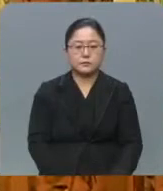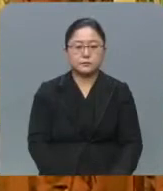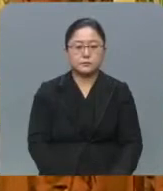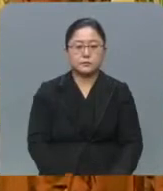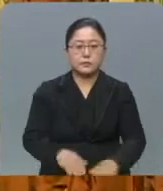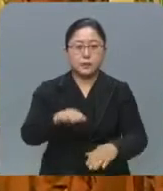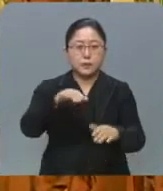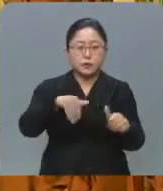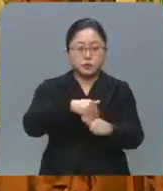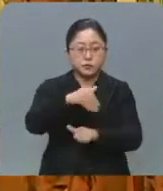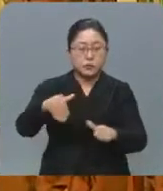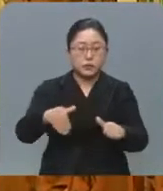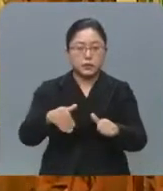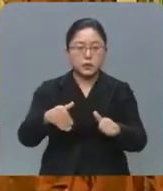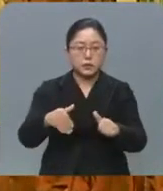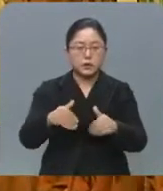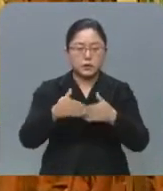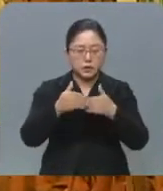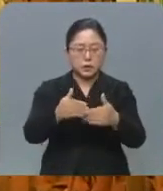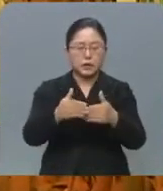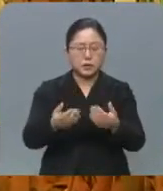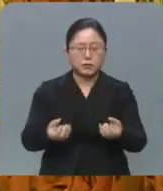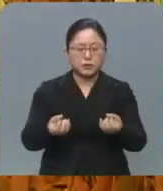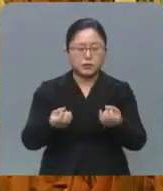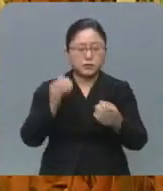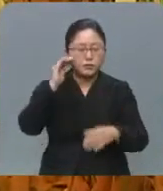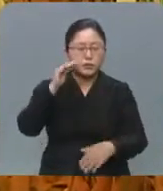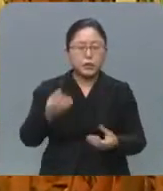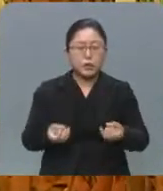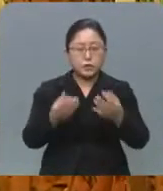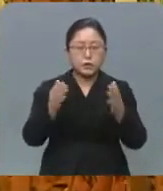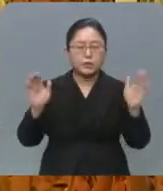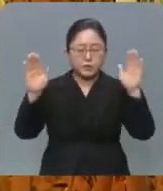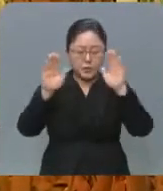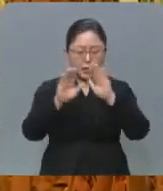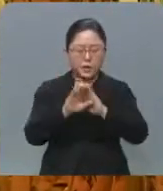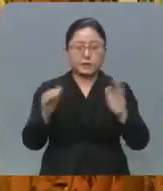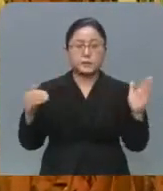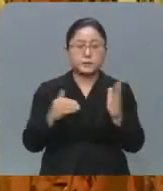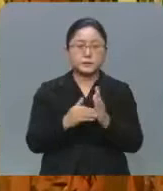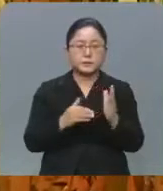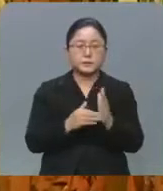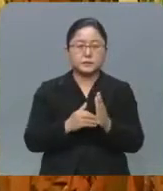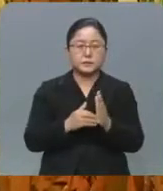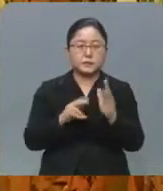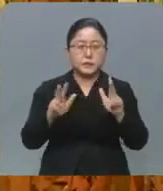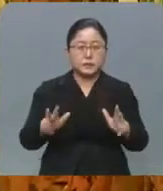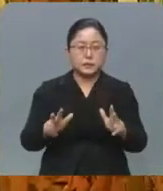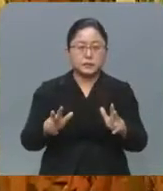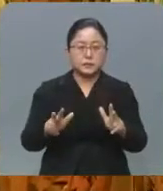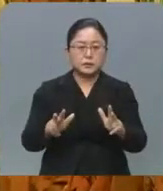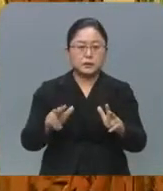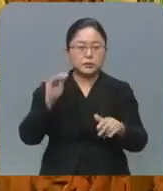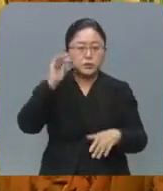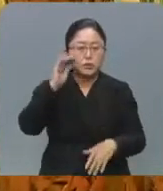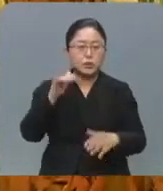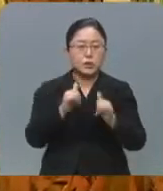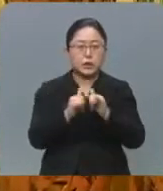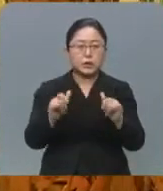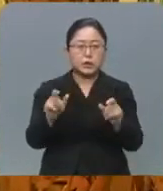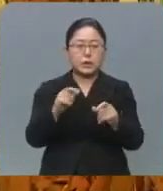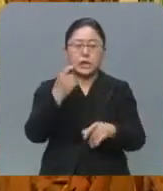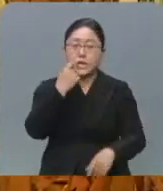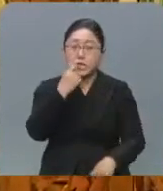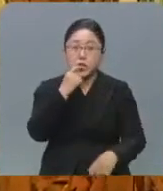네, 현장 주변에서 진행됐던 추모 행사는 날이 어두워지면서 모두 마무리됐습니다. 지금은 이렇게 추모객들이 달아놓은